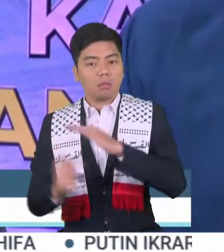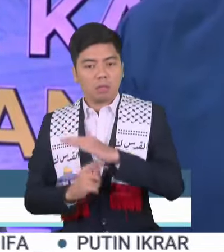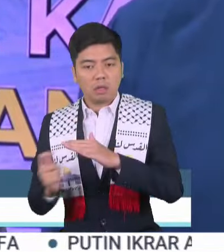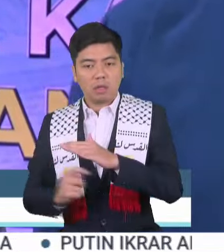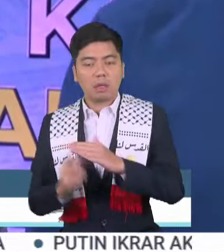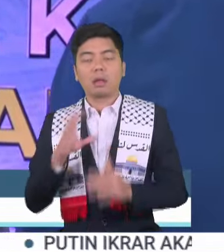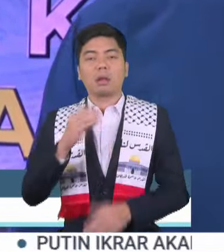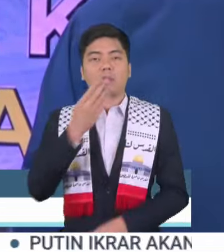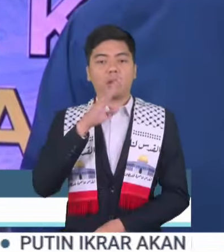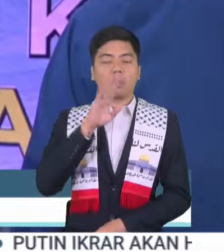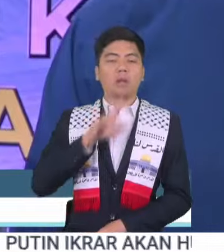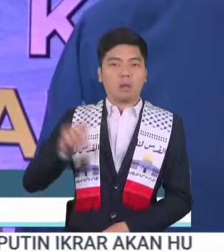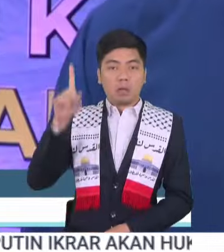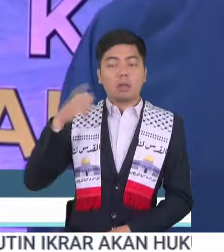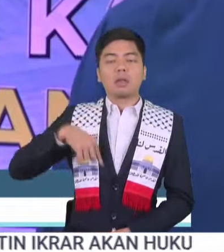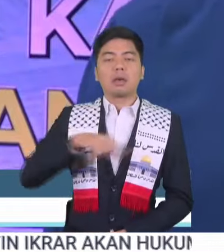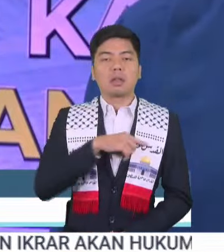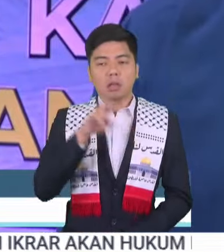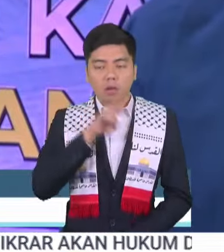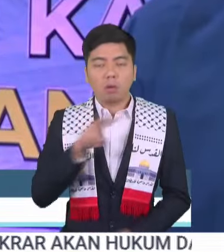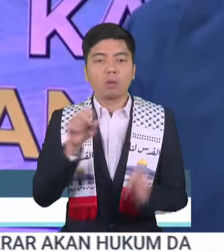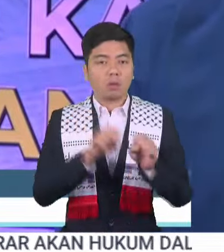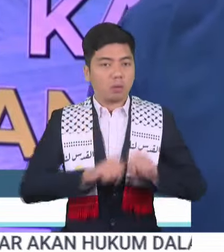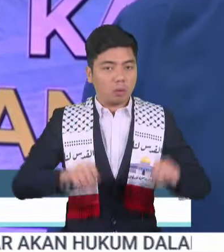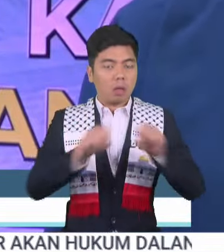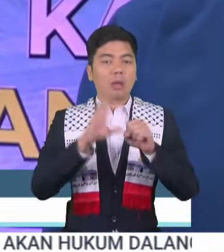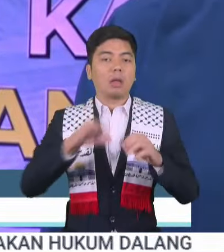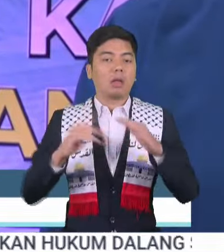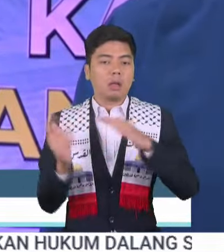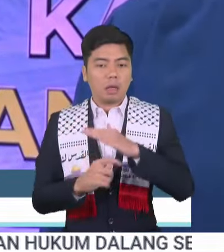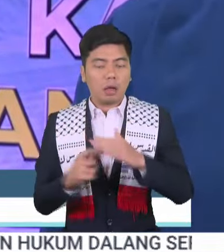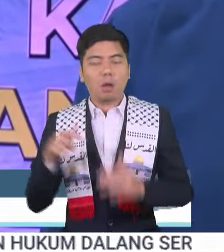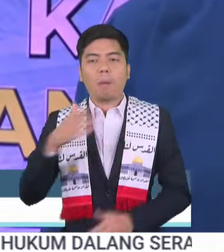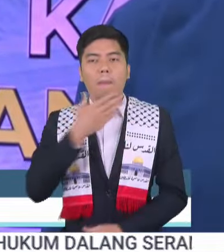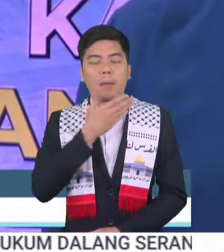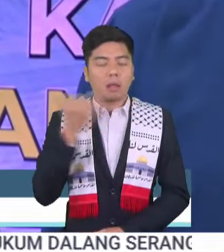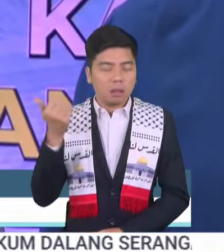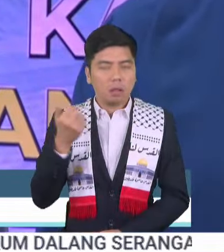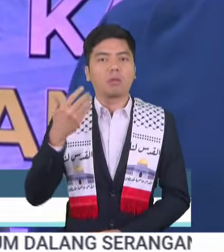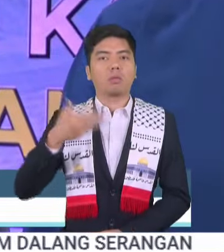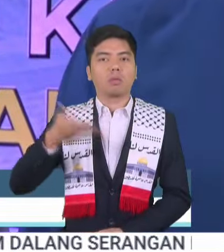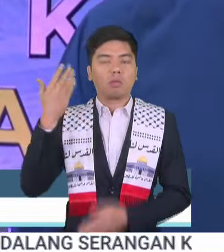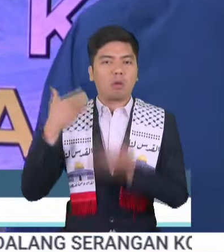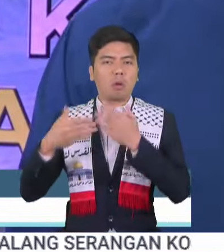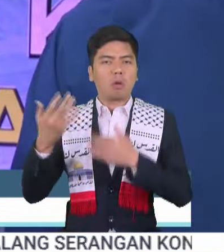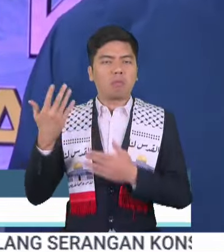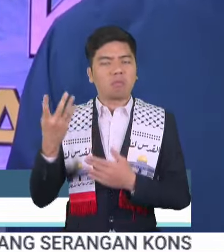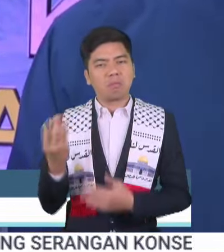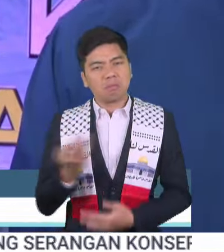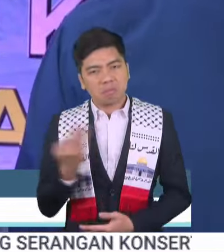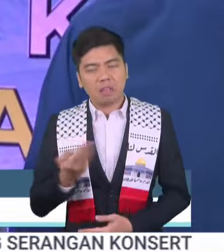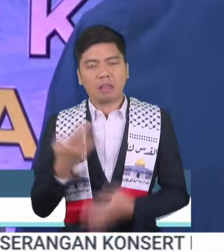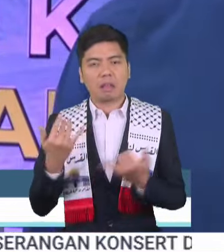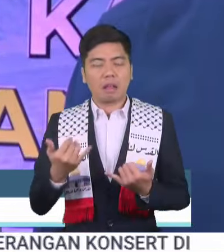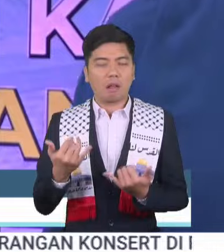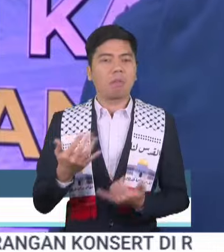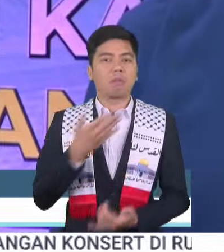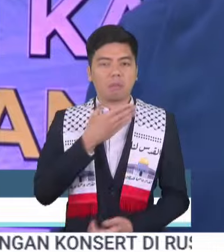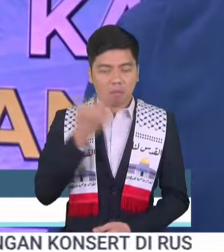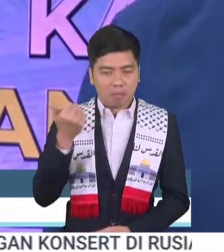Dan alhamdulillah kalau kita tengok surau dan tabikan ni lebih baik daripada apa yang ada sebelum inilah. Jadi terima kasih.